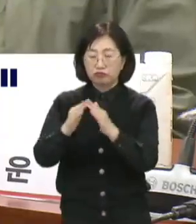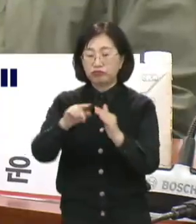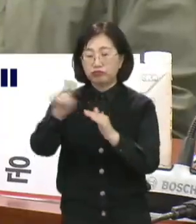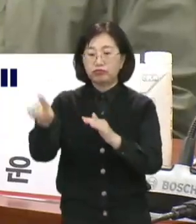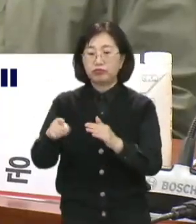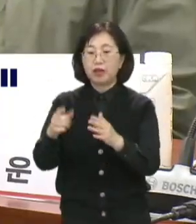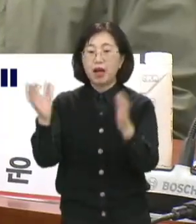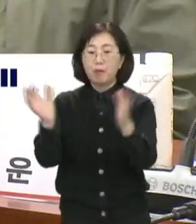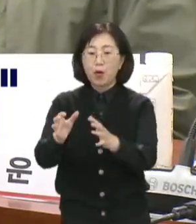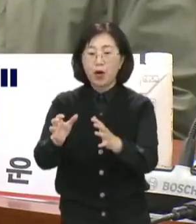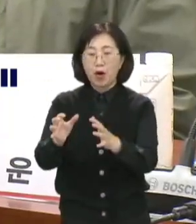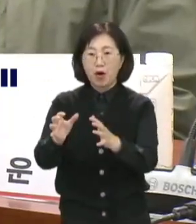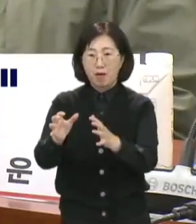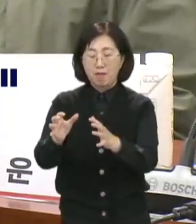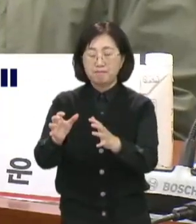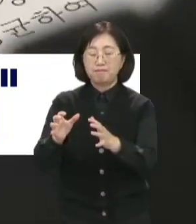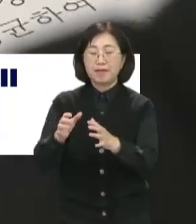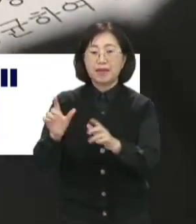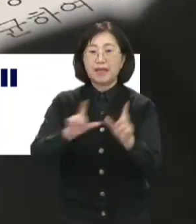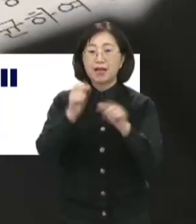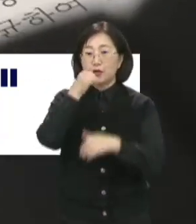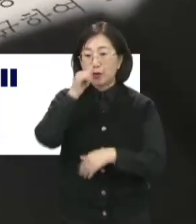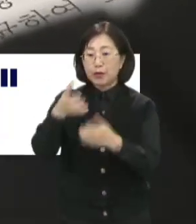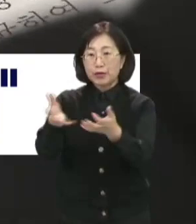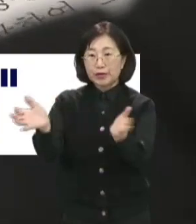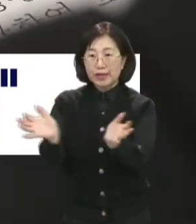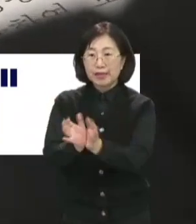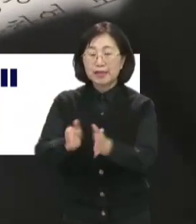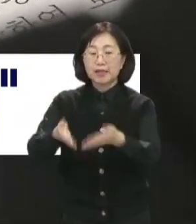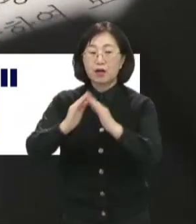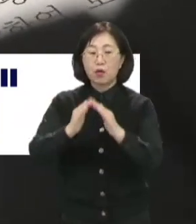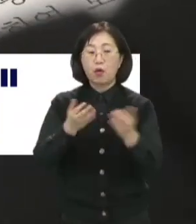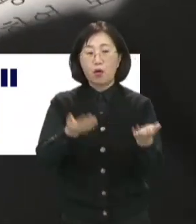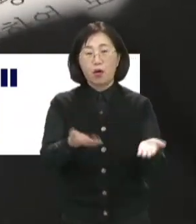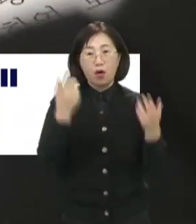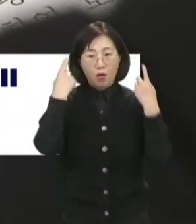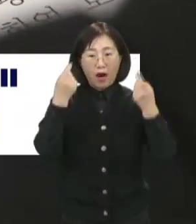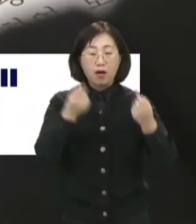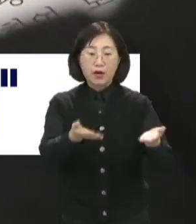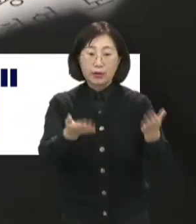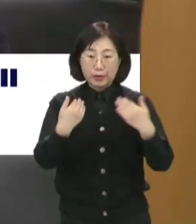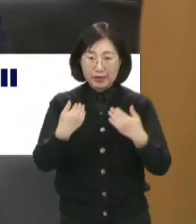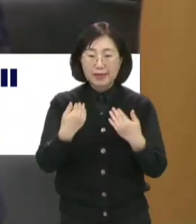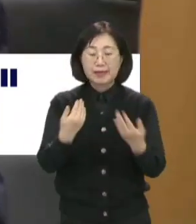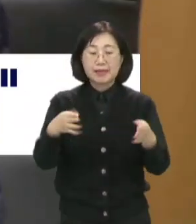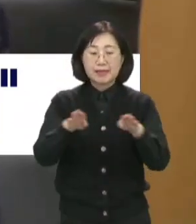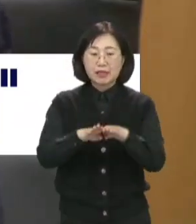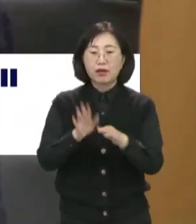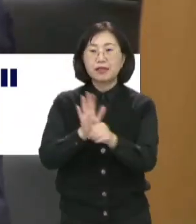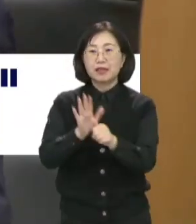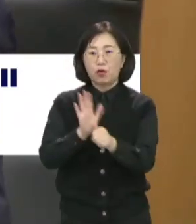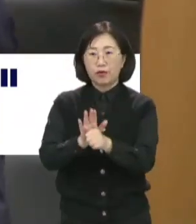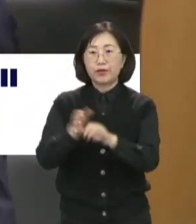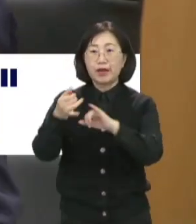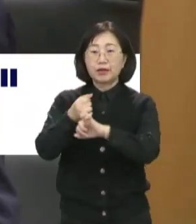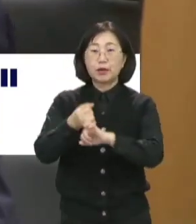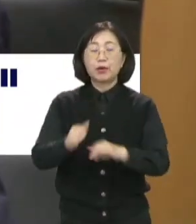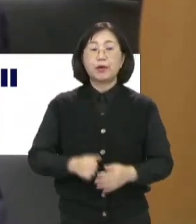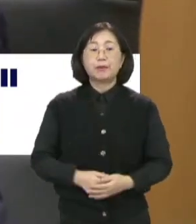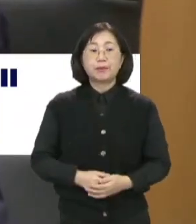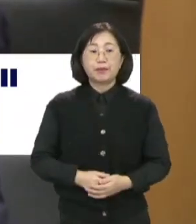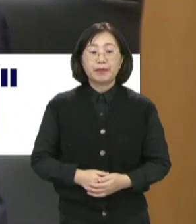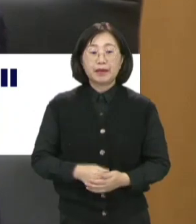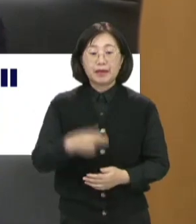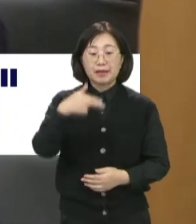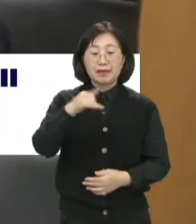바라보며 살 수 있도록 이주 단지를 제공하고 관광 유치 시설 등 도차원의 지원을 제차 강조했습니다 한편